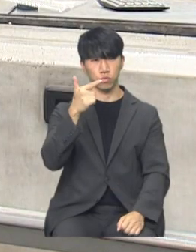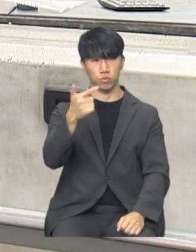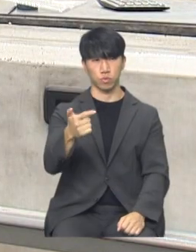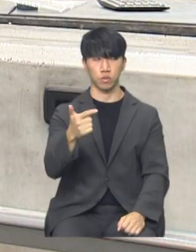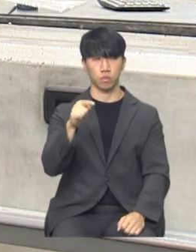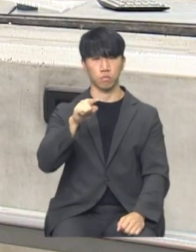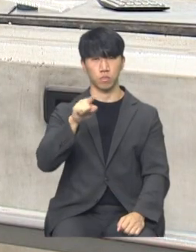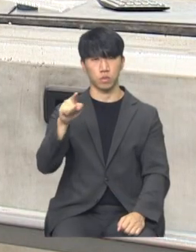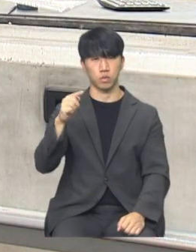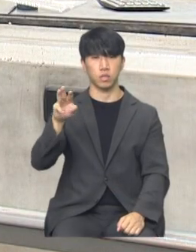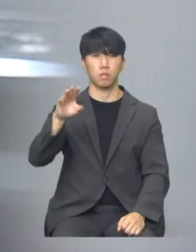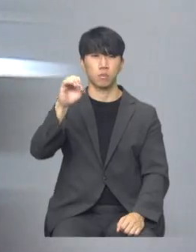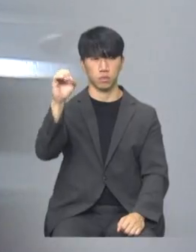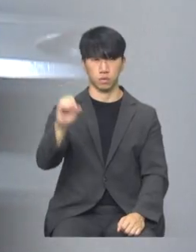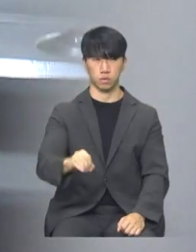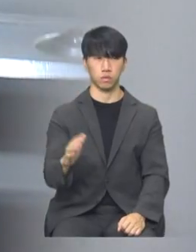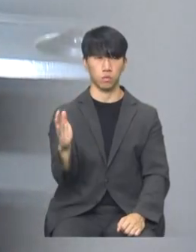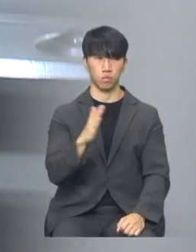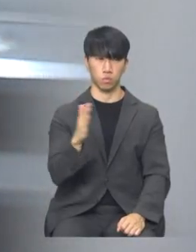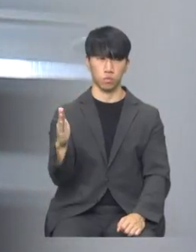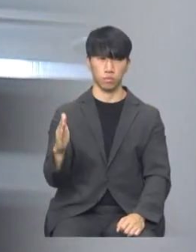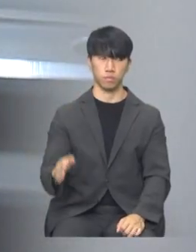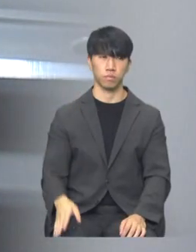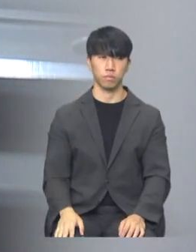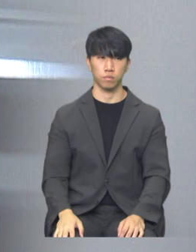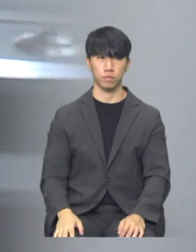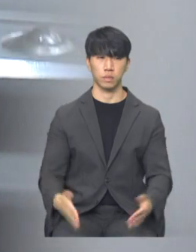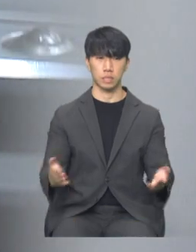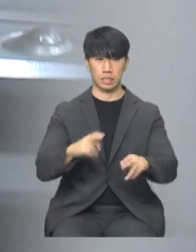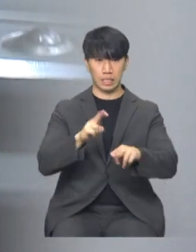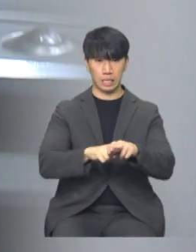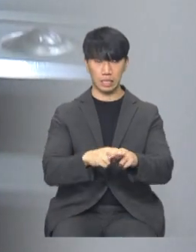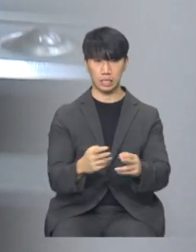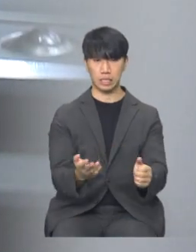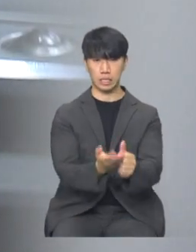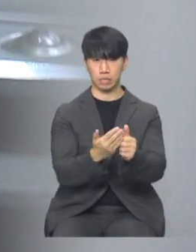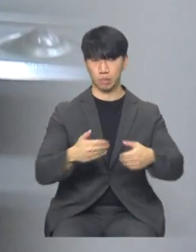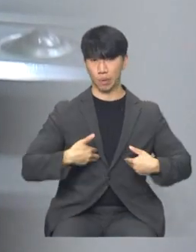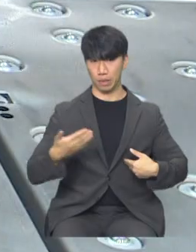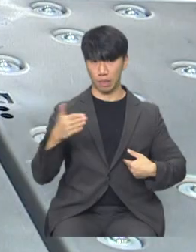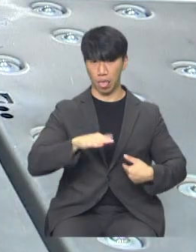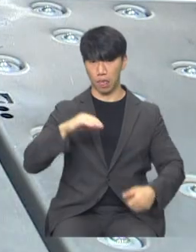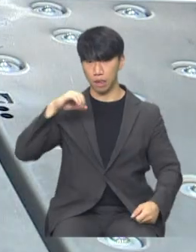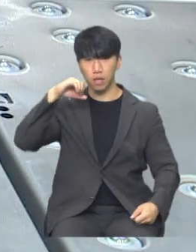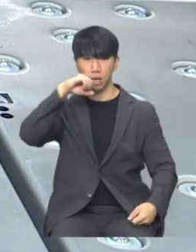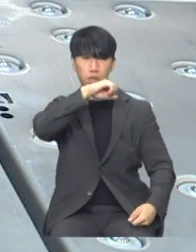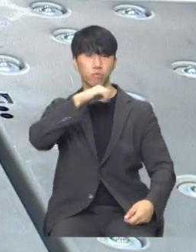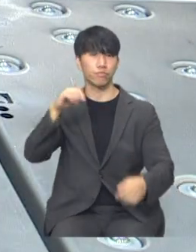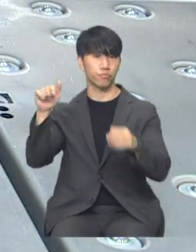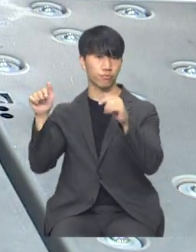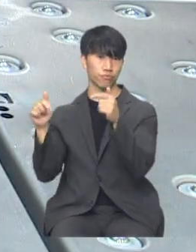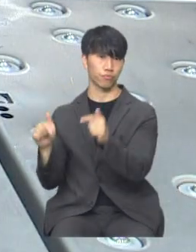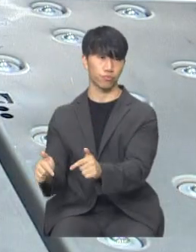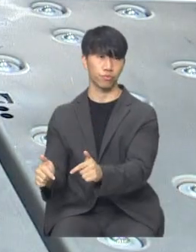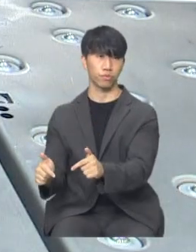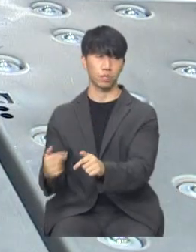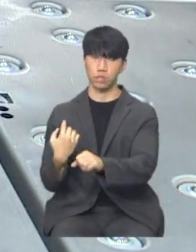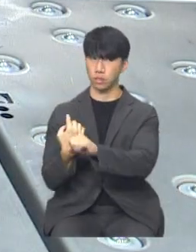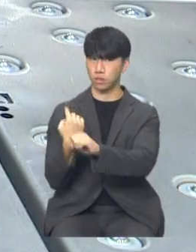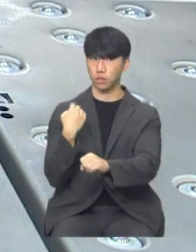3%로 분석됐습니다. 일자리 창출이 중요한데 관련 예산은 줄고 있습니다.